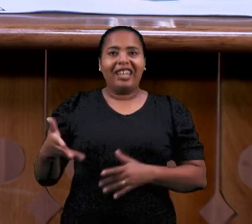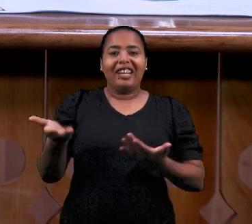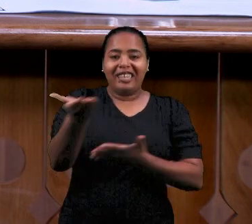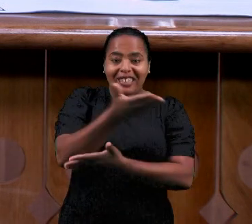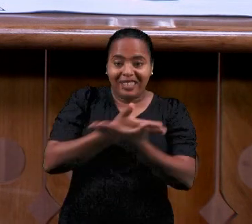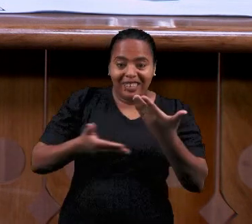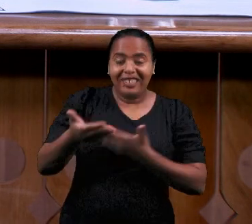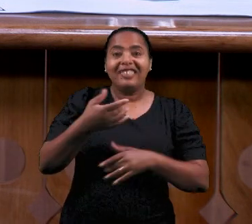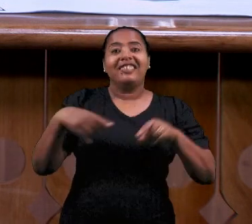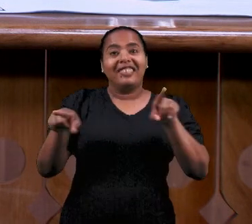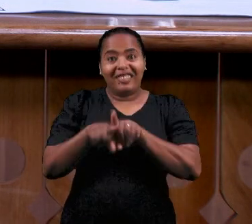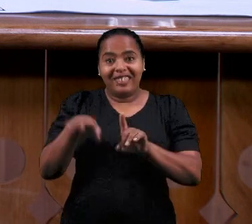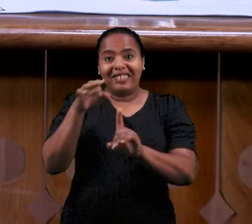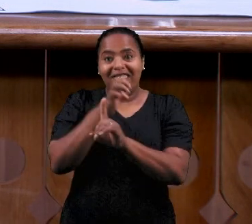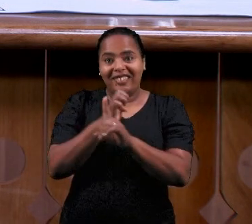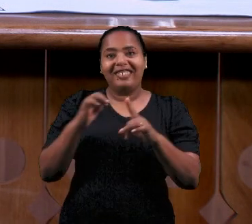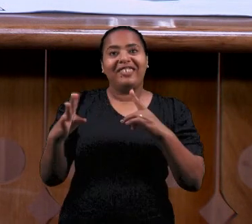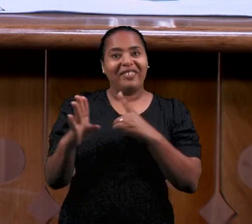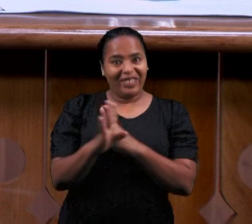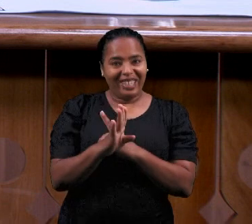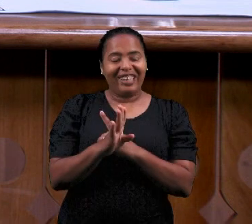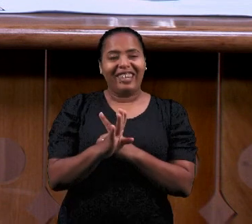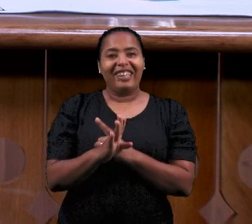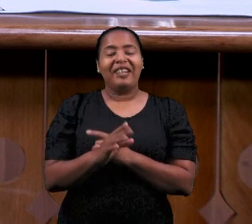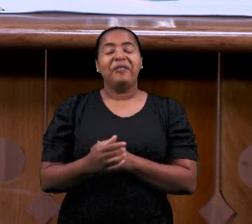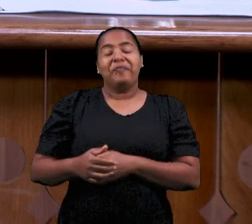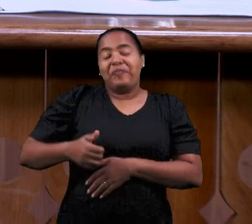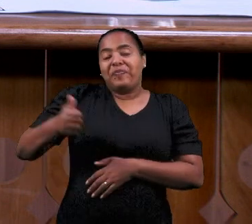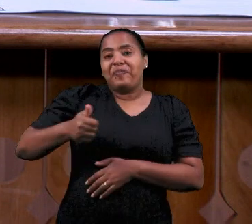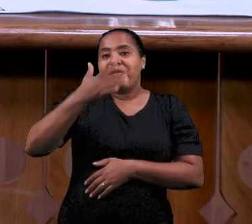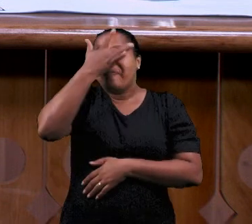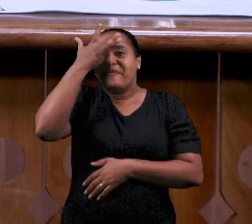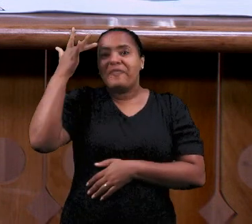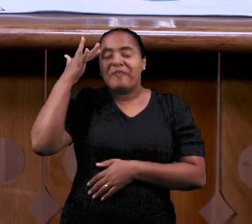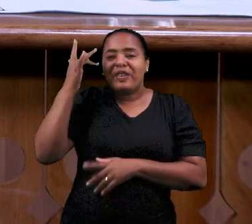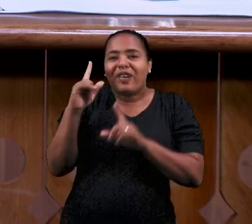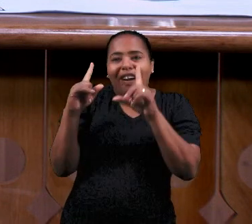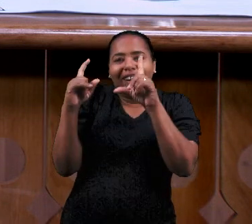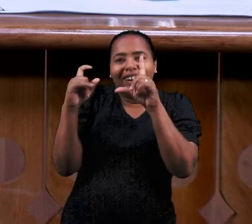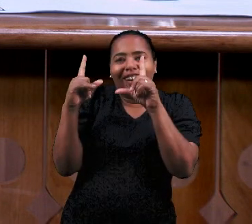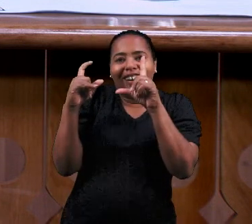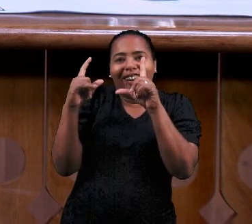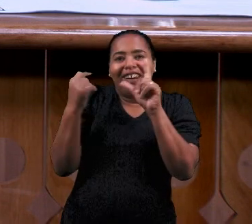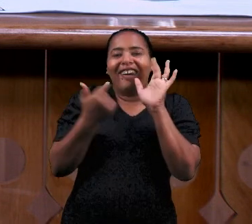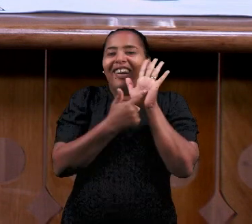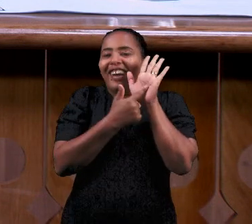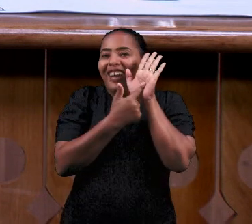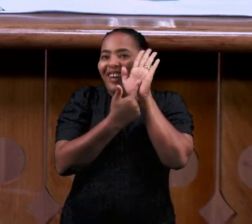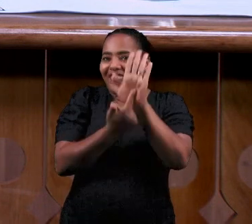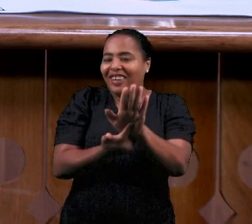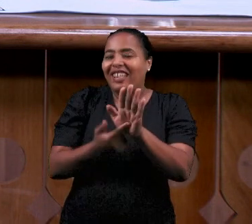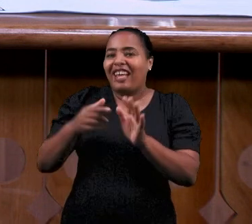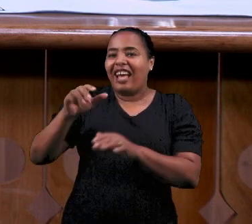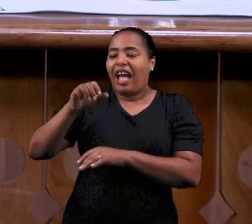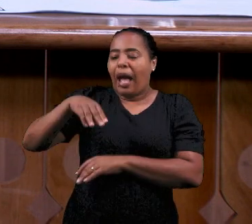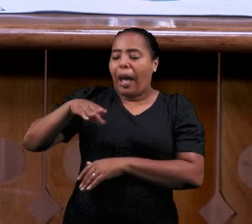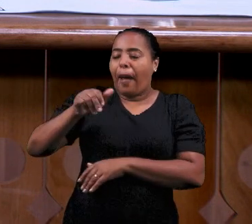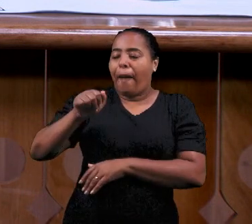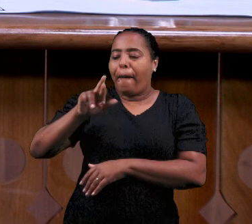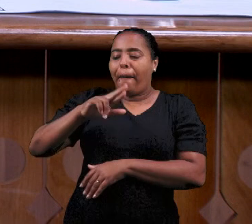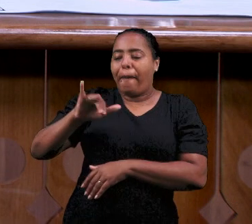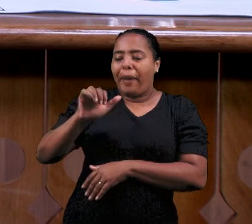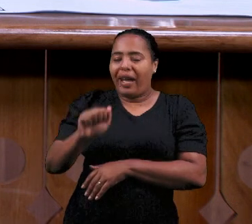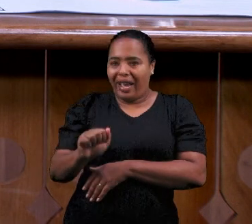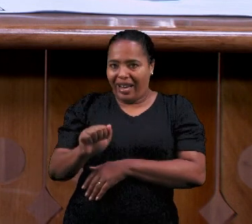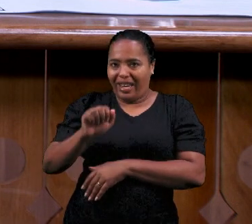dominicale. Et la première personne, c'est une photo que nous allons présenter, la photo de Maria Emmanuel. Maria Emmanuel, elle